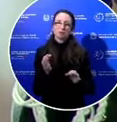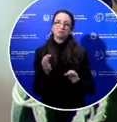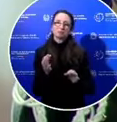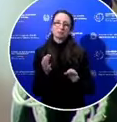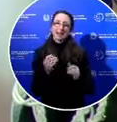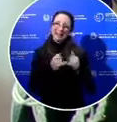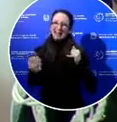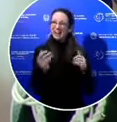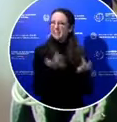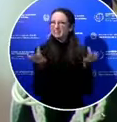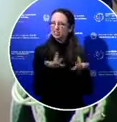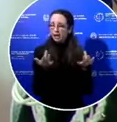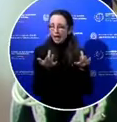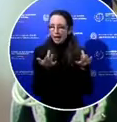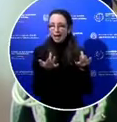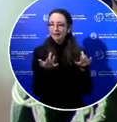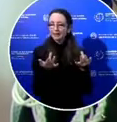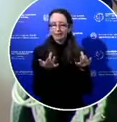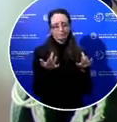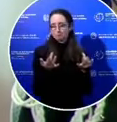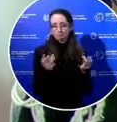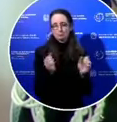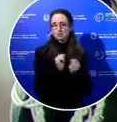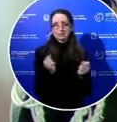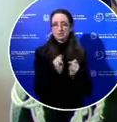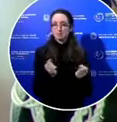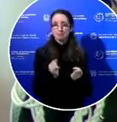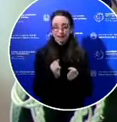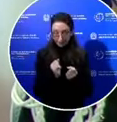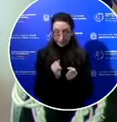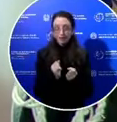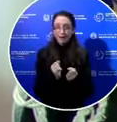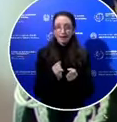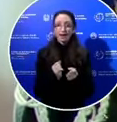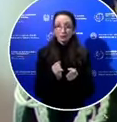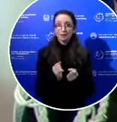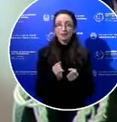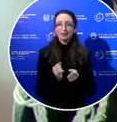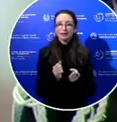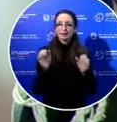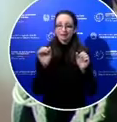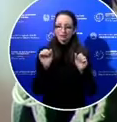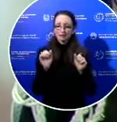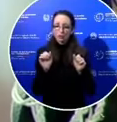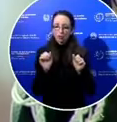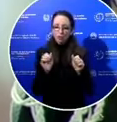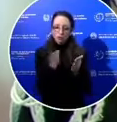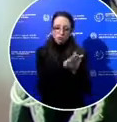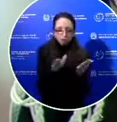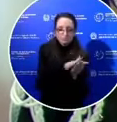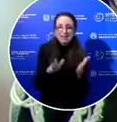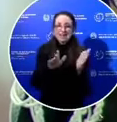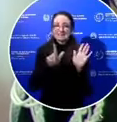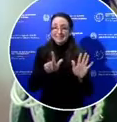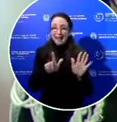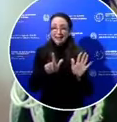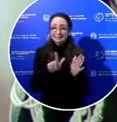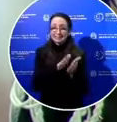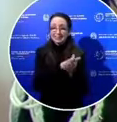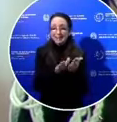possono essere quelli dei social media. Invece si è riuscito a seguire, si sono prodotti questi 7 instant book molto corposi con